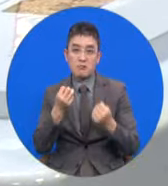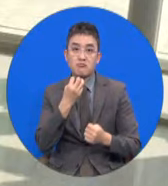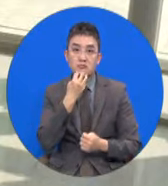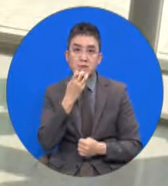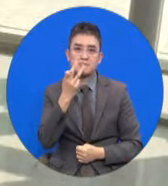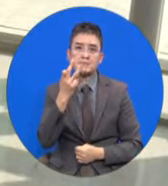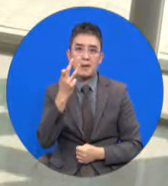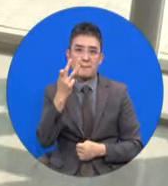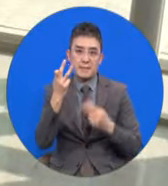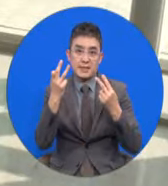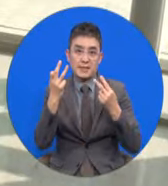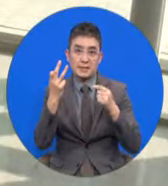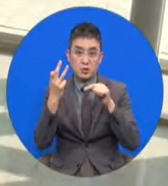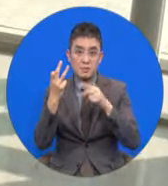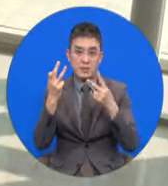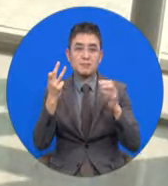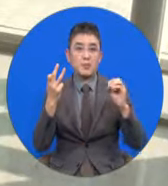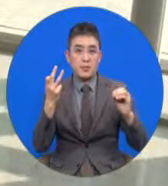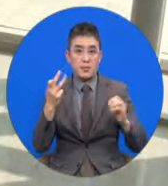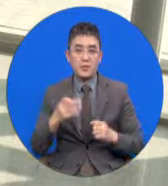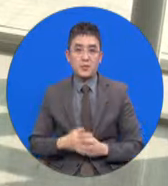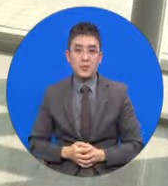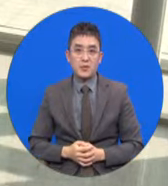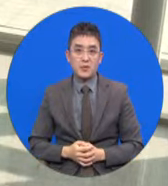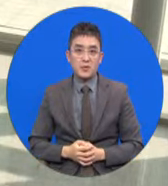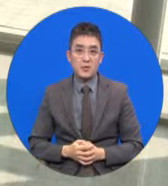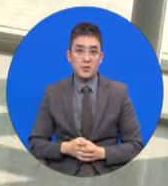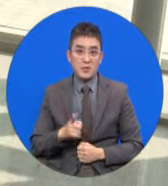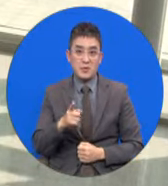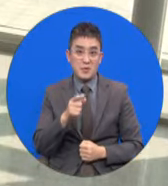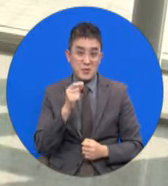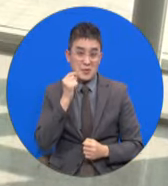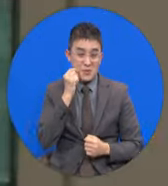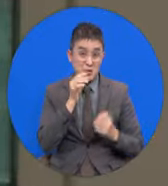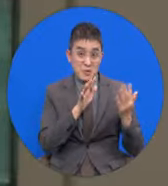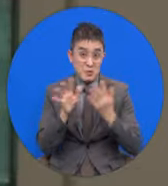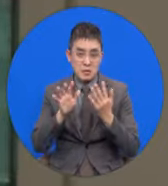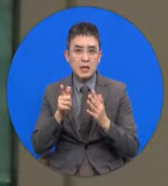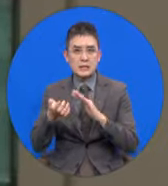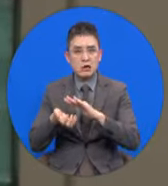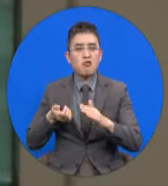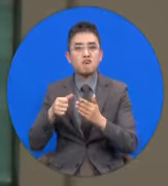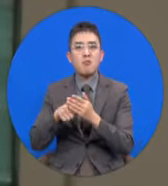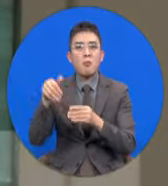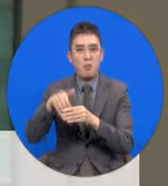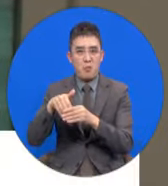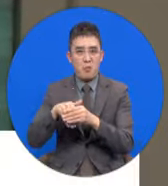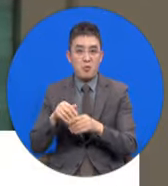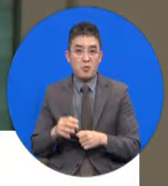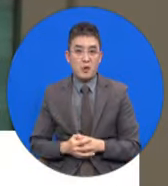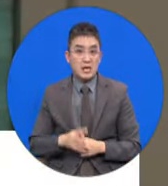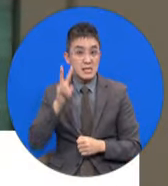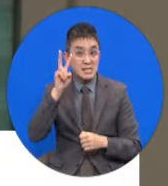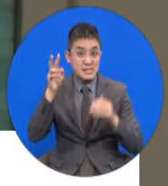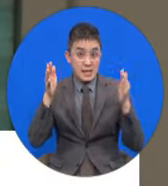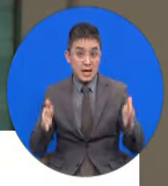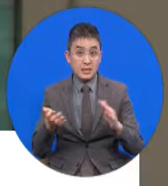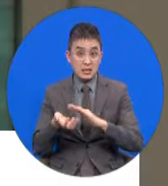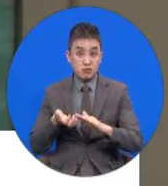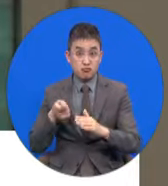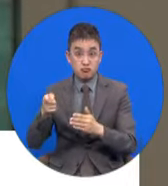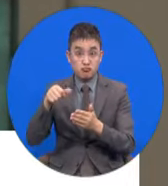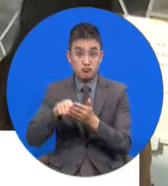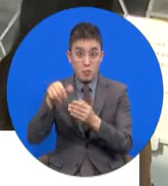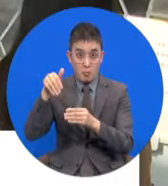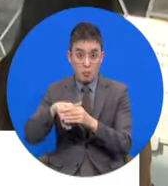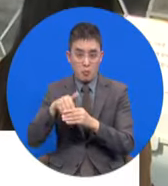13.2%로 집계됐습니다. 이번 투표 열기는 사전투표에서 드러났는데요. 지난주 이틀간 진행한 사전투표에선 역대